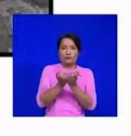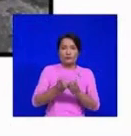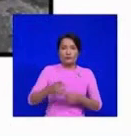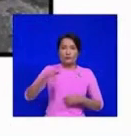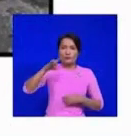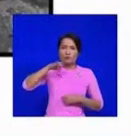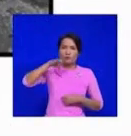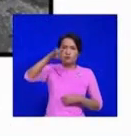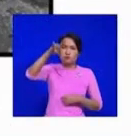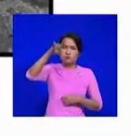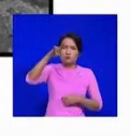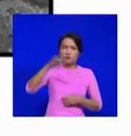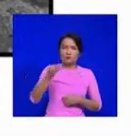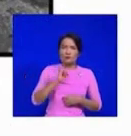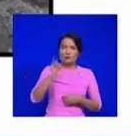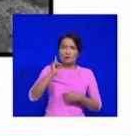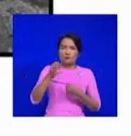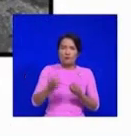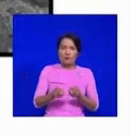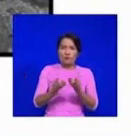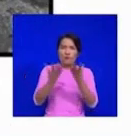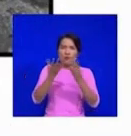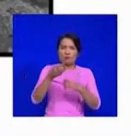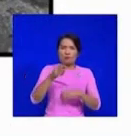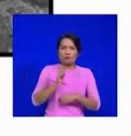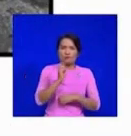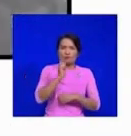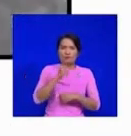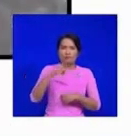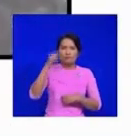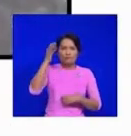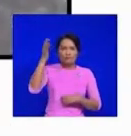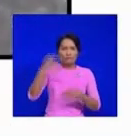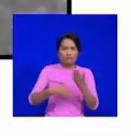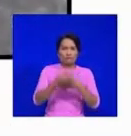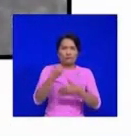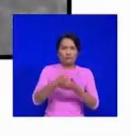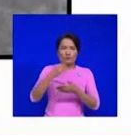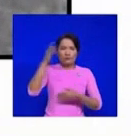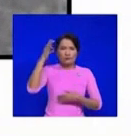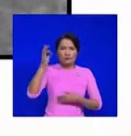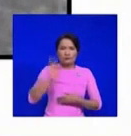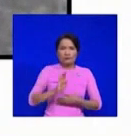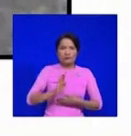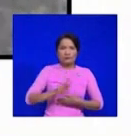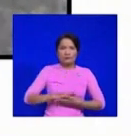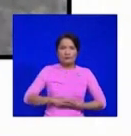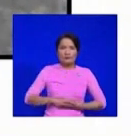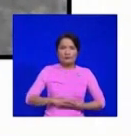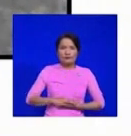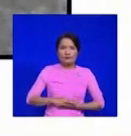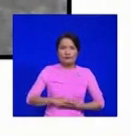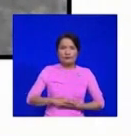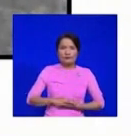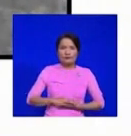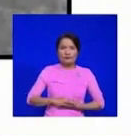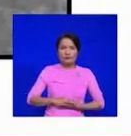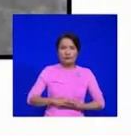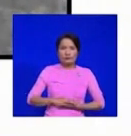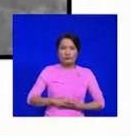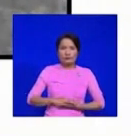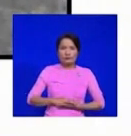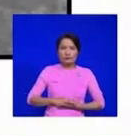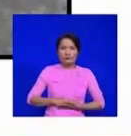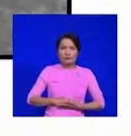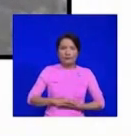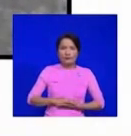หารอยู่มาก นะ คะ น่าจะตกใจแต่ผมยังไม่เชื่อว่านะครับการทำแบบนี้มันจะล้มปราการเหล็กของกองทัพพม่าได้นะครับเพราะว่า